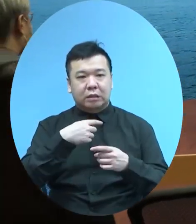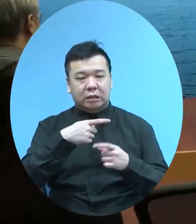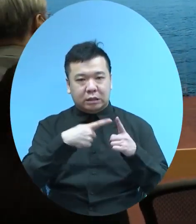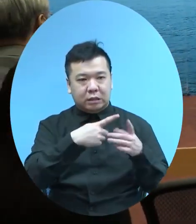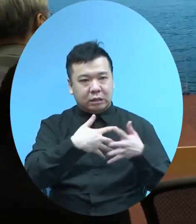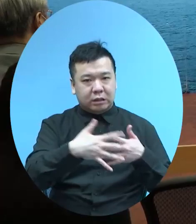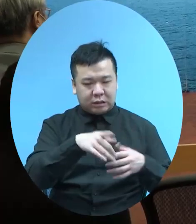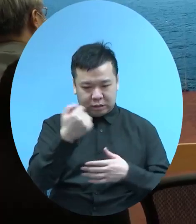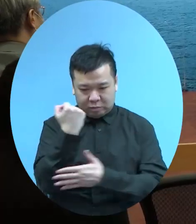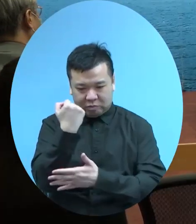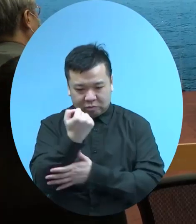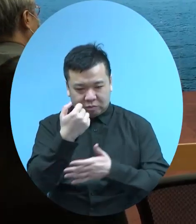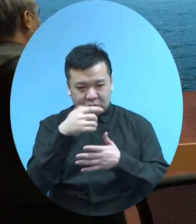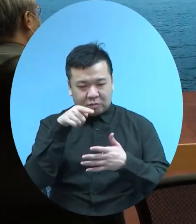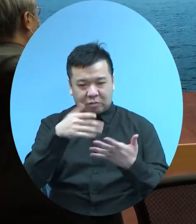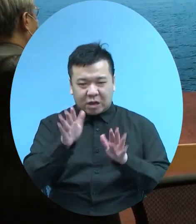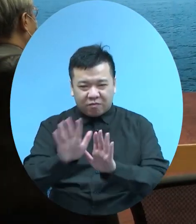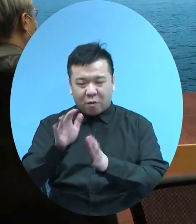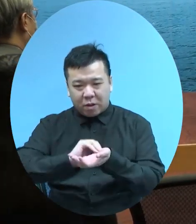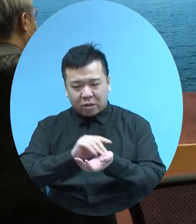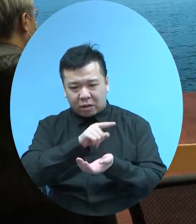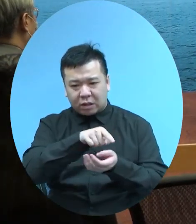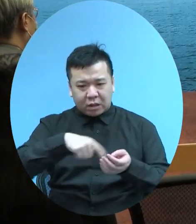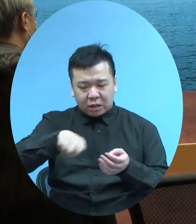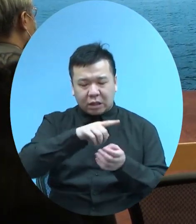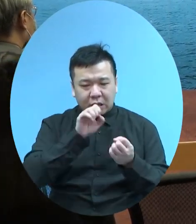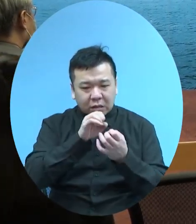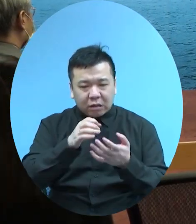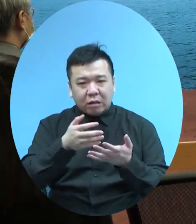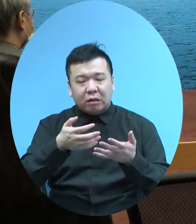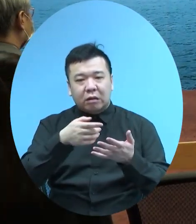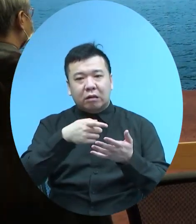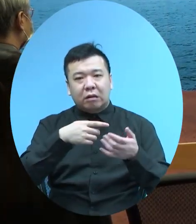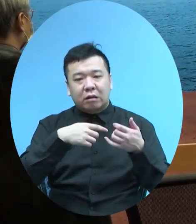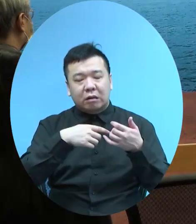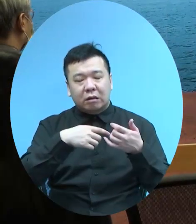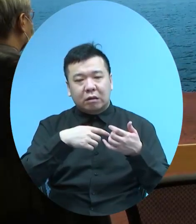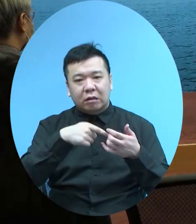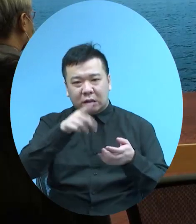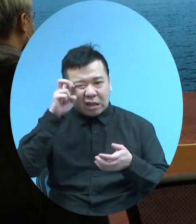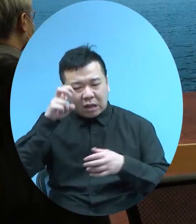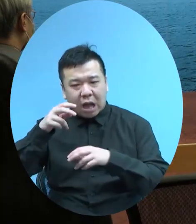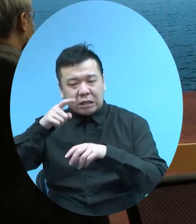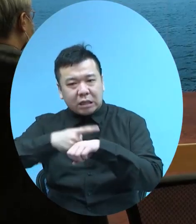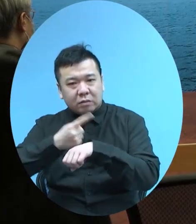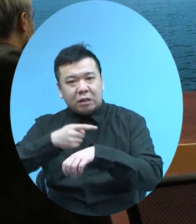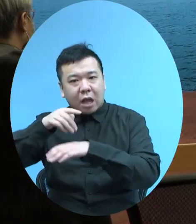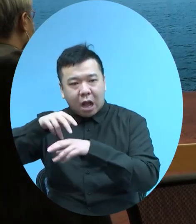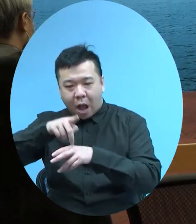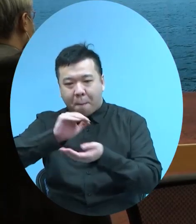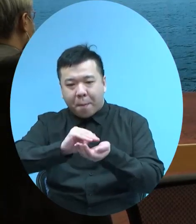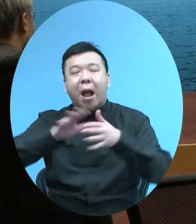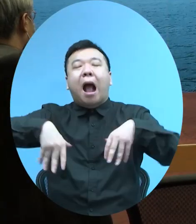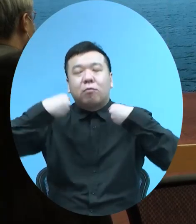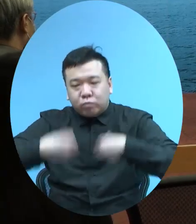部喺呢個抗疫期間要做呢樣嘢咧？其實係咪打擊緊一啲醫護人員嘅士氣？會唔會考慮其實暫緩喺完咗成個疫情